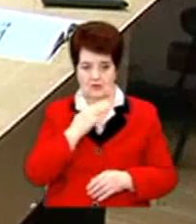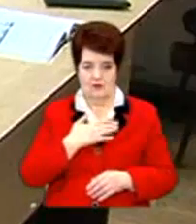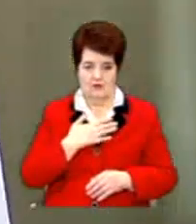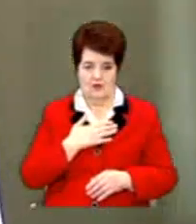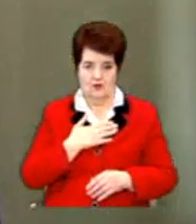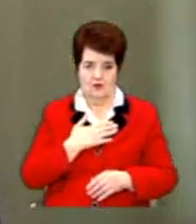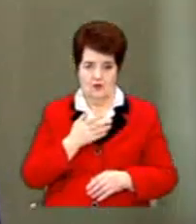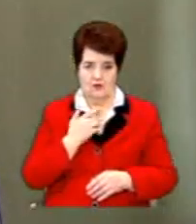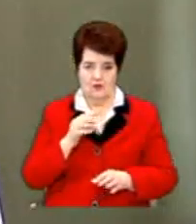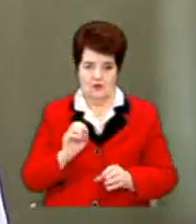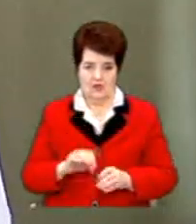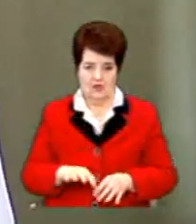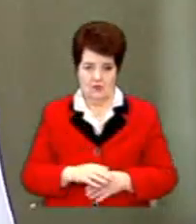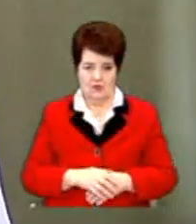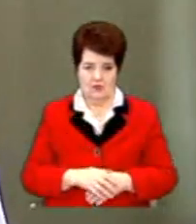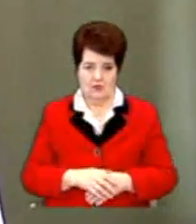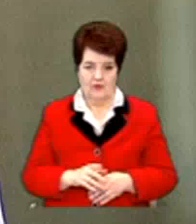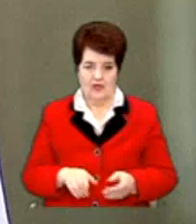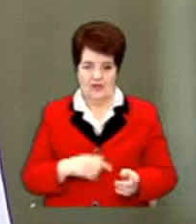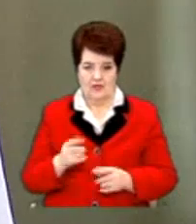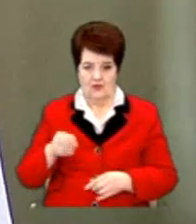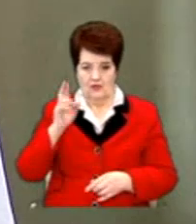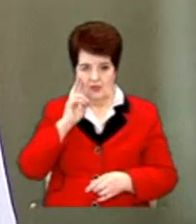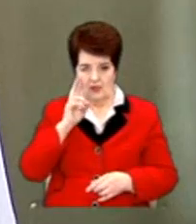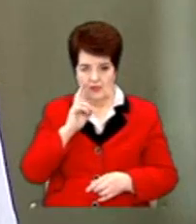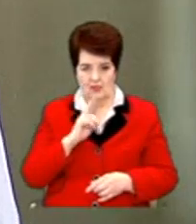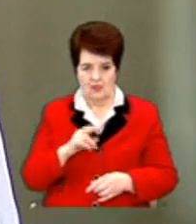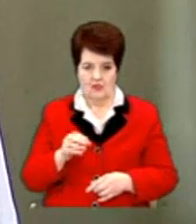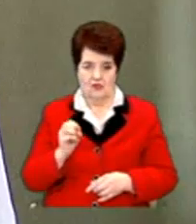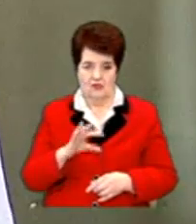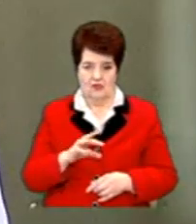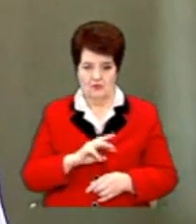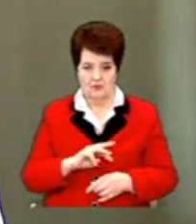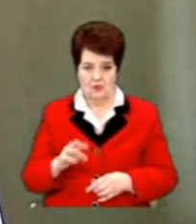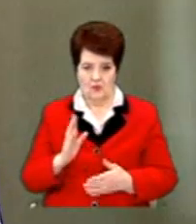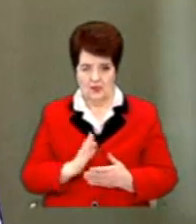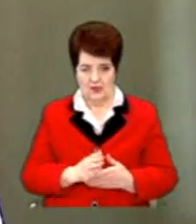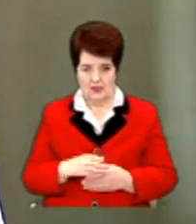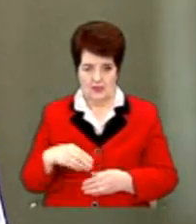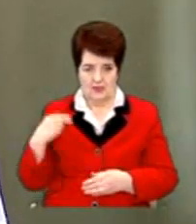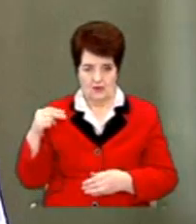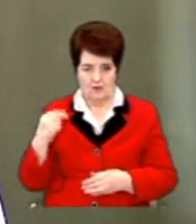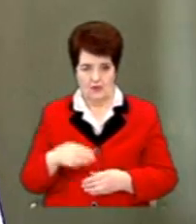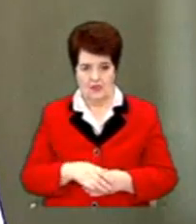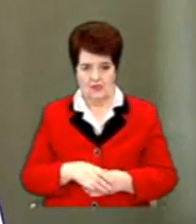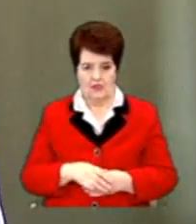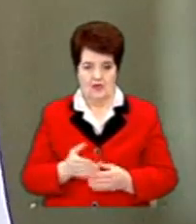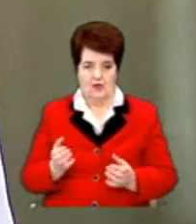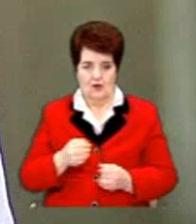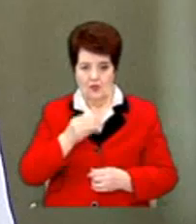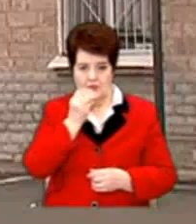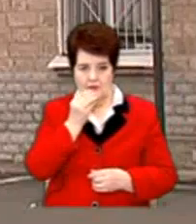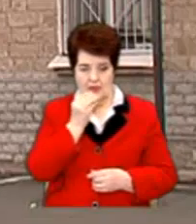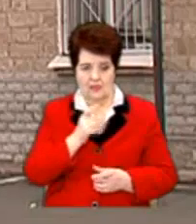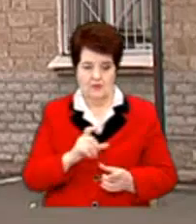să reușim să ne ducem la toaletă și avem o pauză de 15 minute în care reușim să ne ducem să luăm ceva de mâncare de